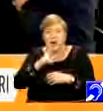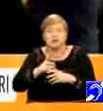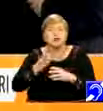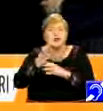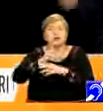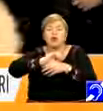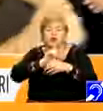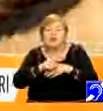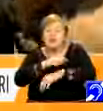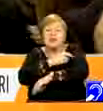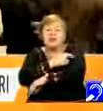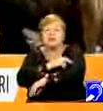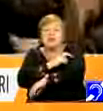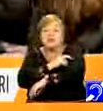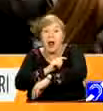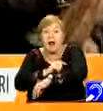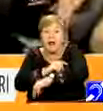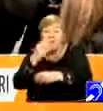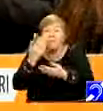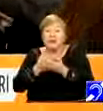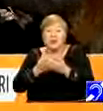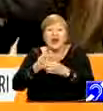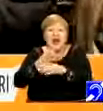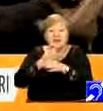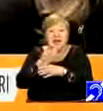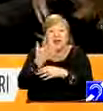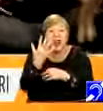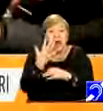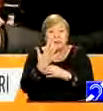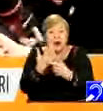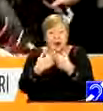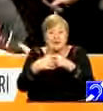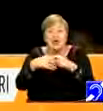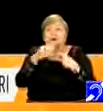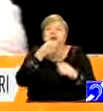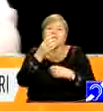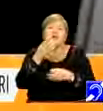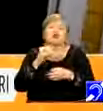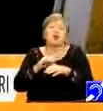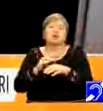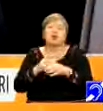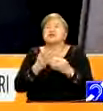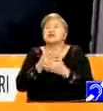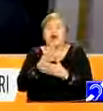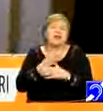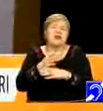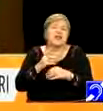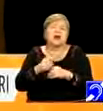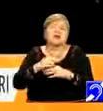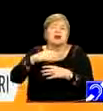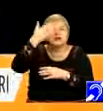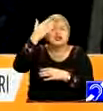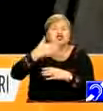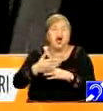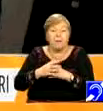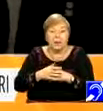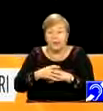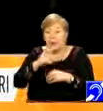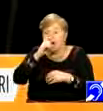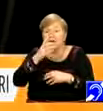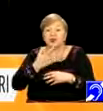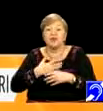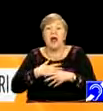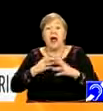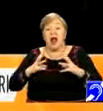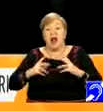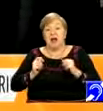urgență la spital cu o rană la mână și le-a declarat medicilor că s-a tăiat într-un geam. Tânărul speră să fie eliberat